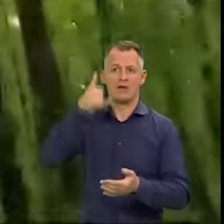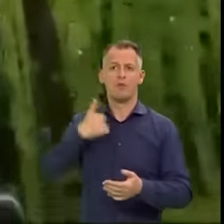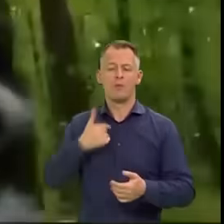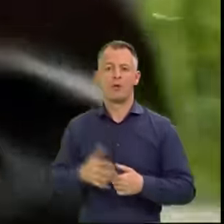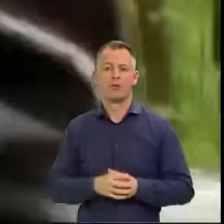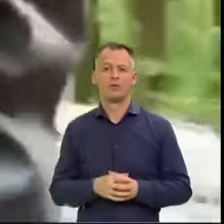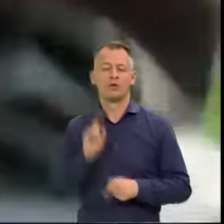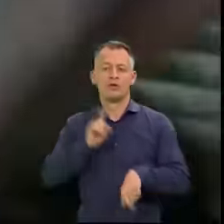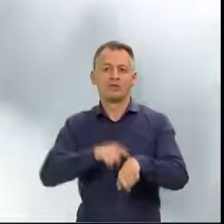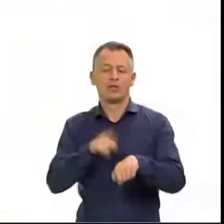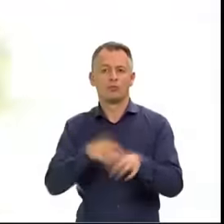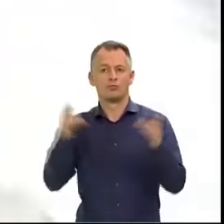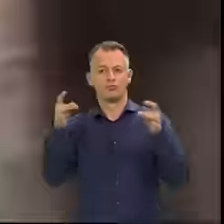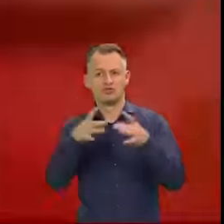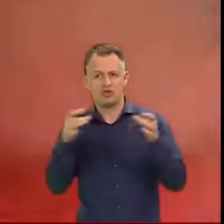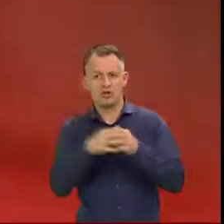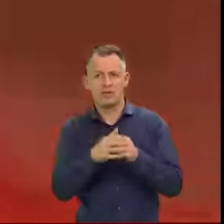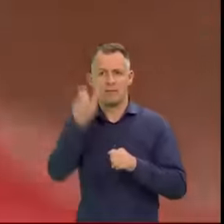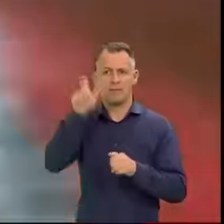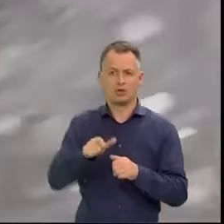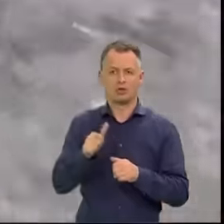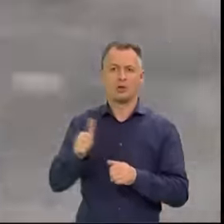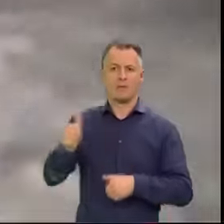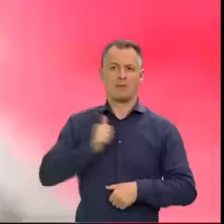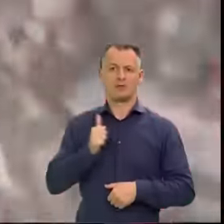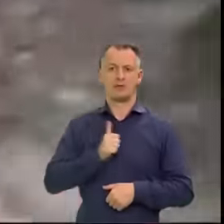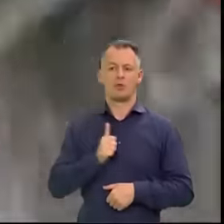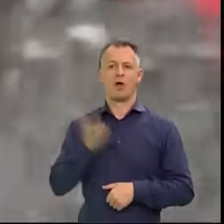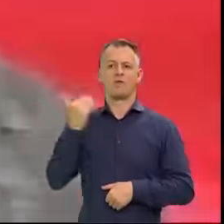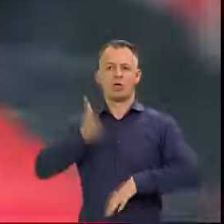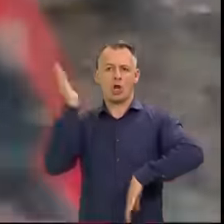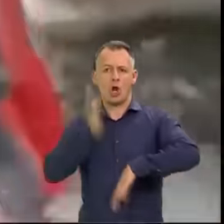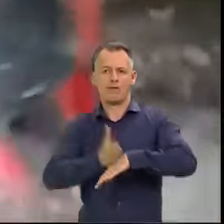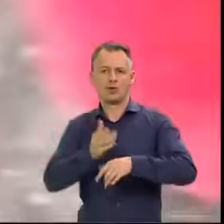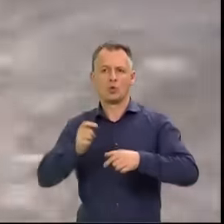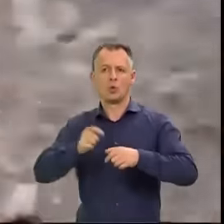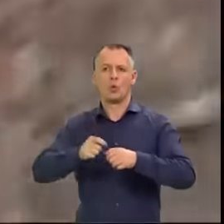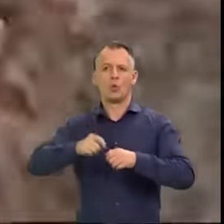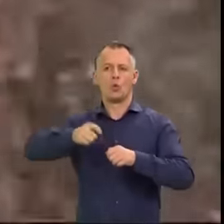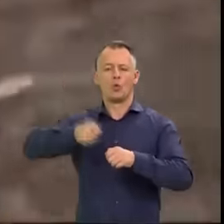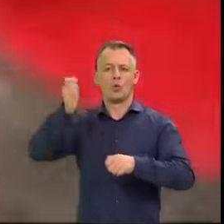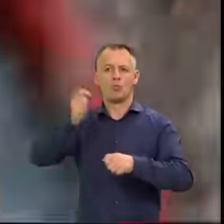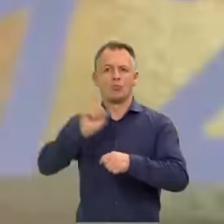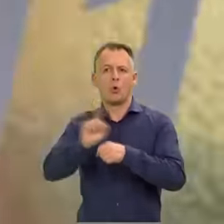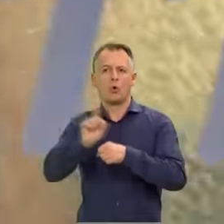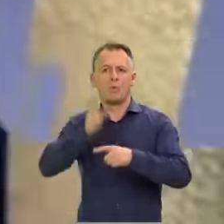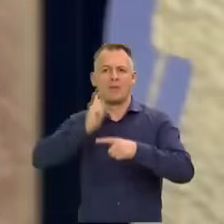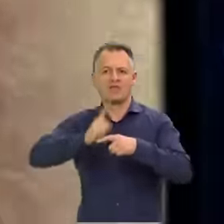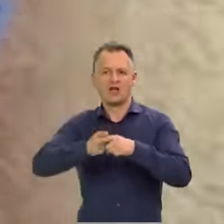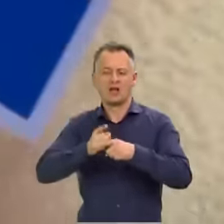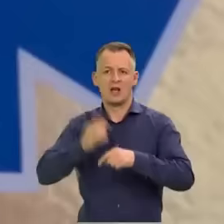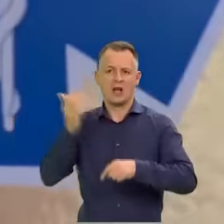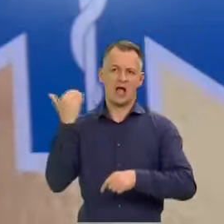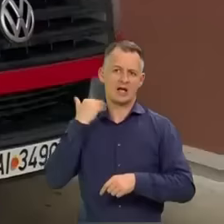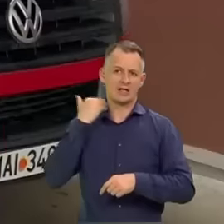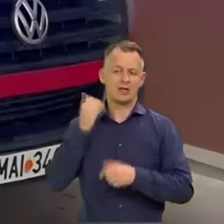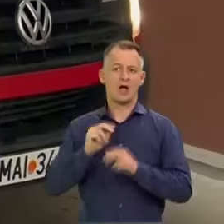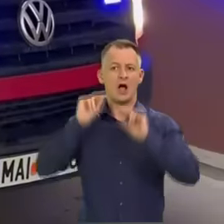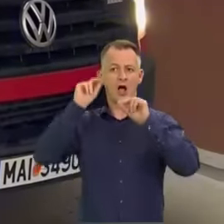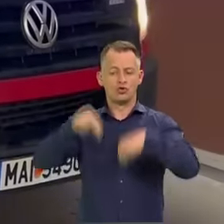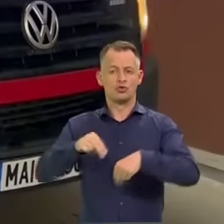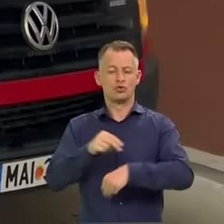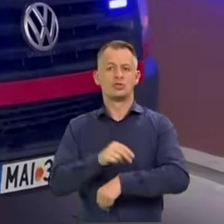În timpul altercației, paznicul AJVPS a fost lovit cu o cheie metalică în zona gâtului. Omul a ajuns la spital cu o plagă în zona